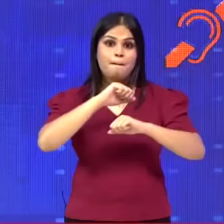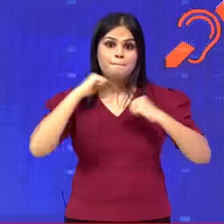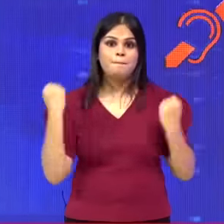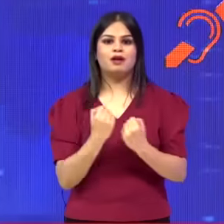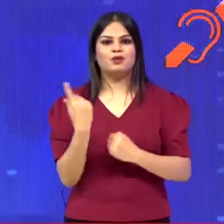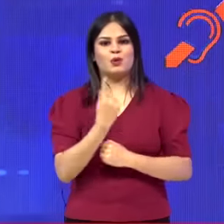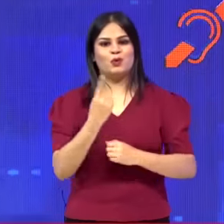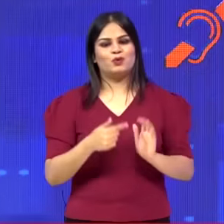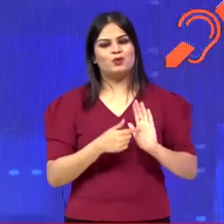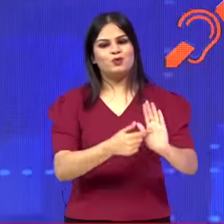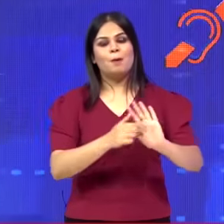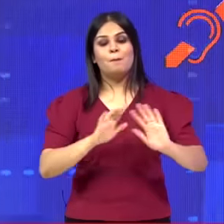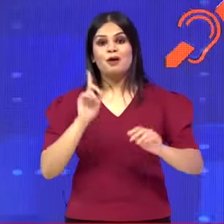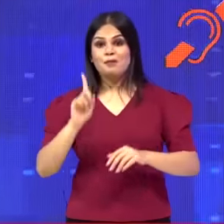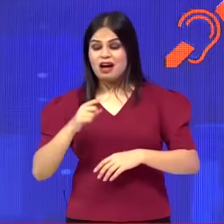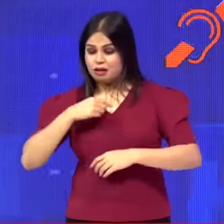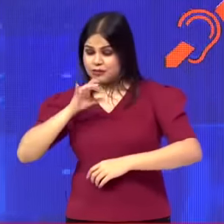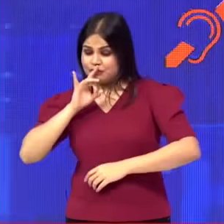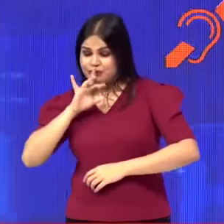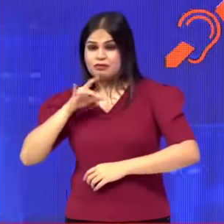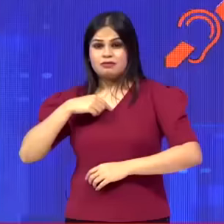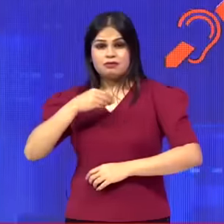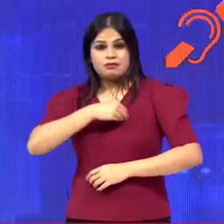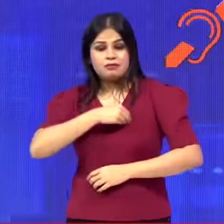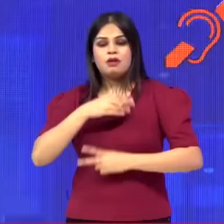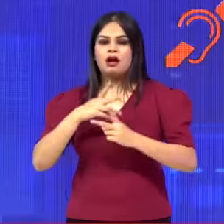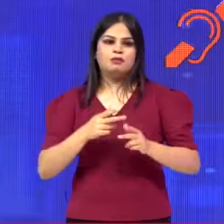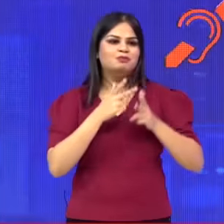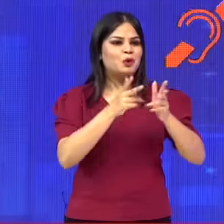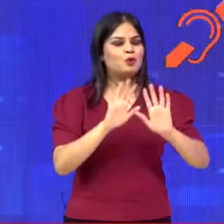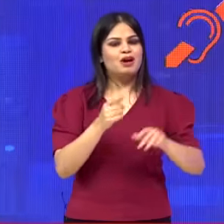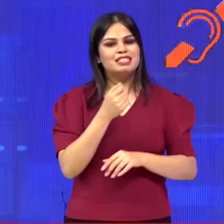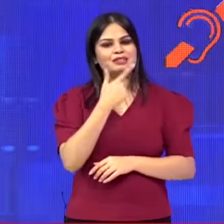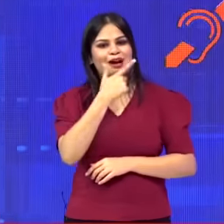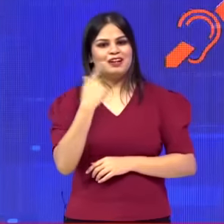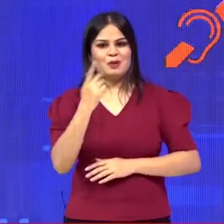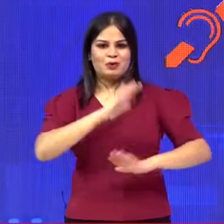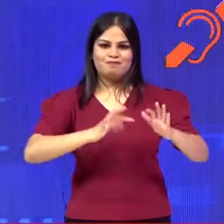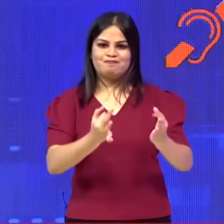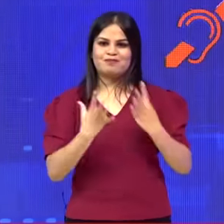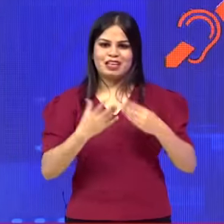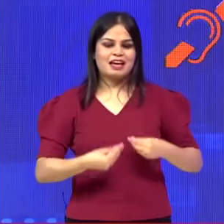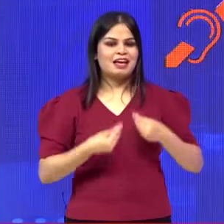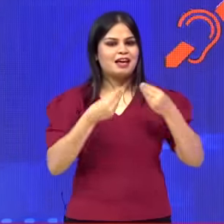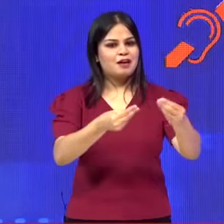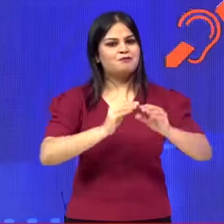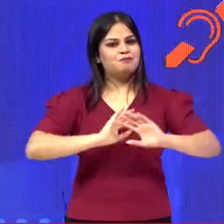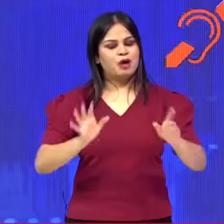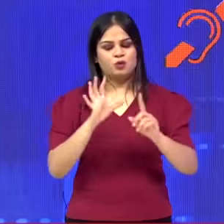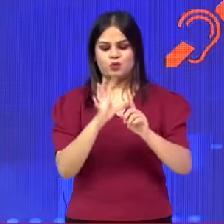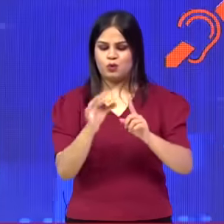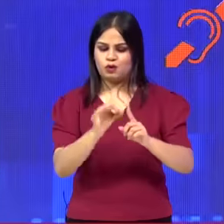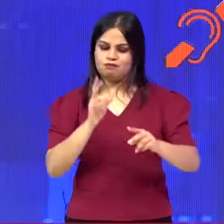वो तकलीफ नहीं दिखाई देगी, बिकॉज वी विल डू इट स्माइलिंग, वी विल डू इट लाफिंग, वी विल टेक इट